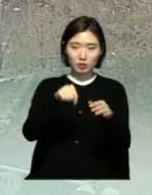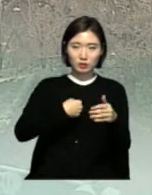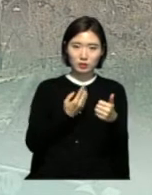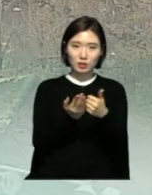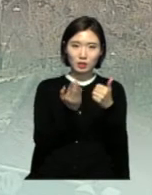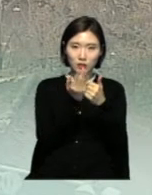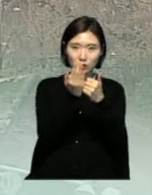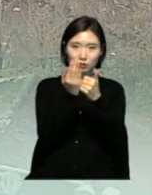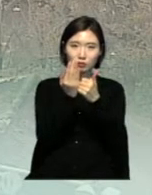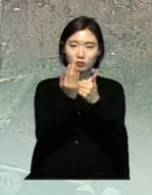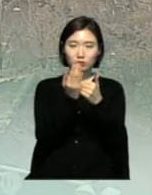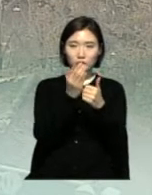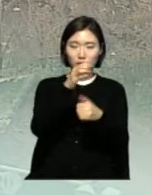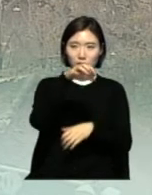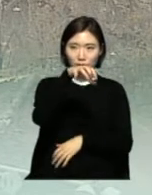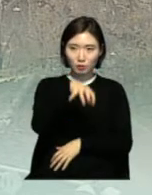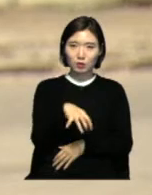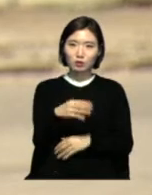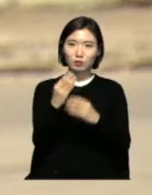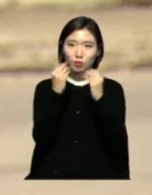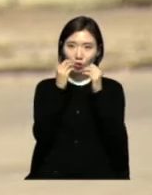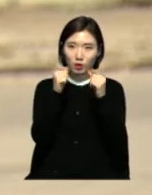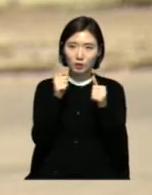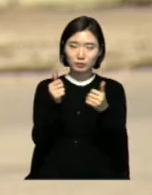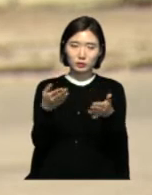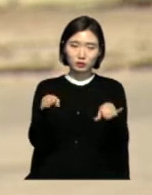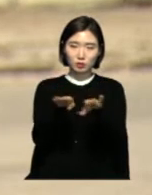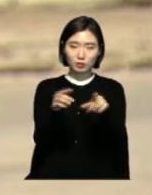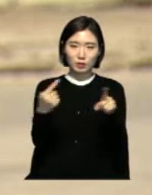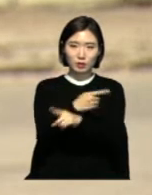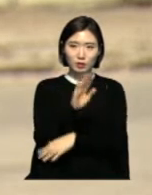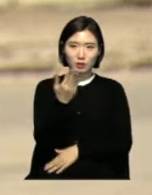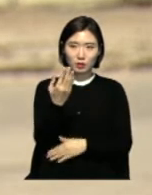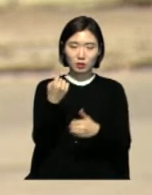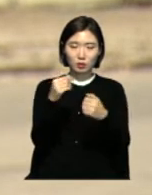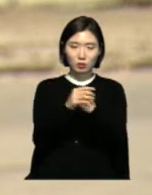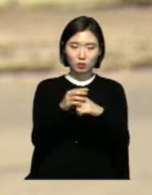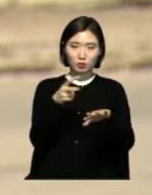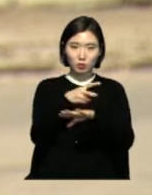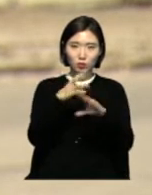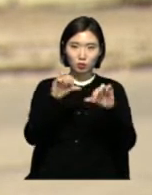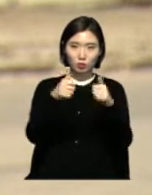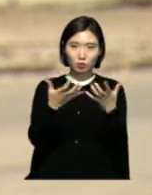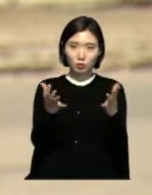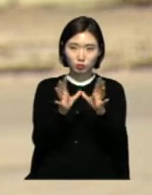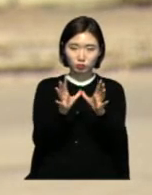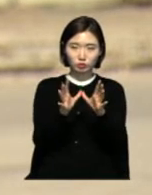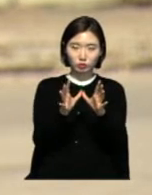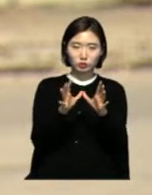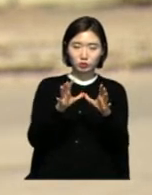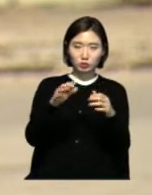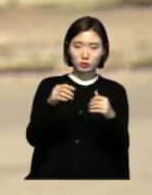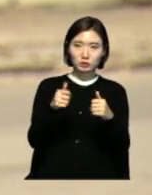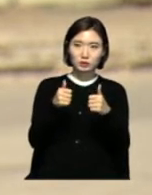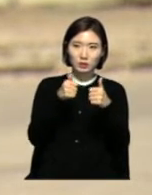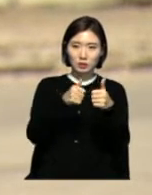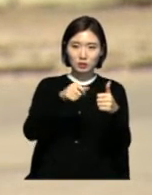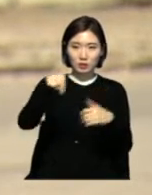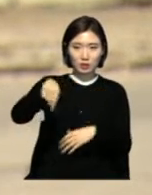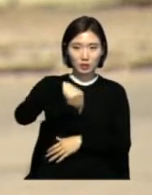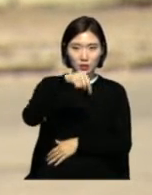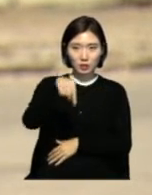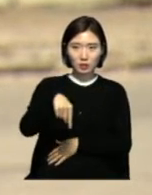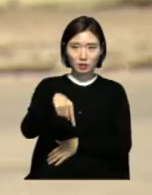주상복합 용지로 변경됐습니다 이번 국토교통 글 승인에 따라 이 일대 약 4만 6천 제곱미터 규모 용지에